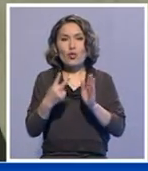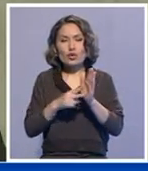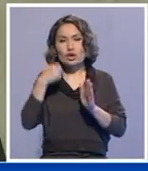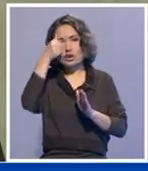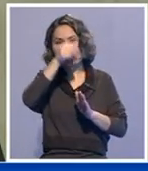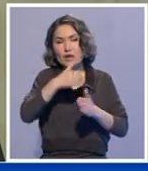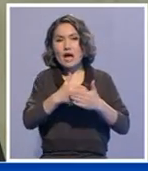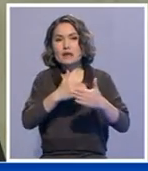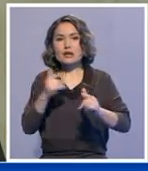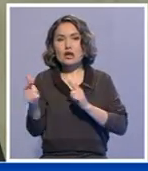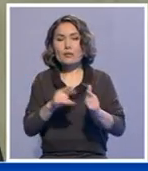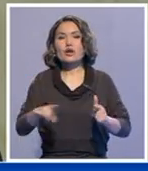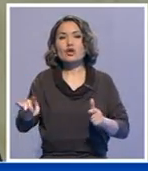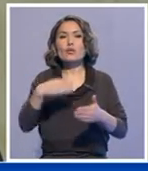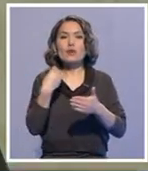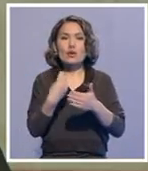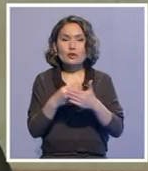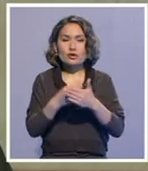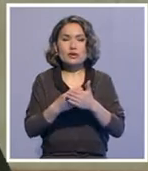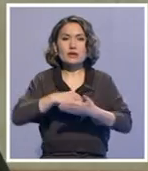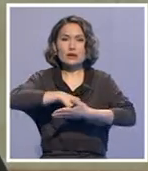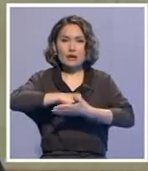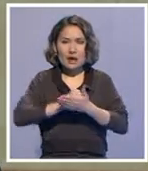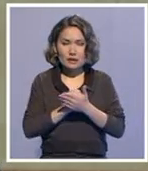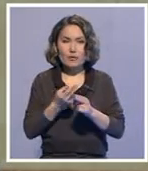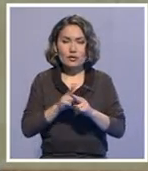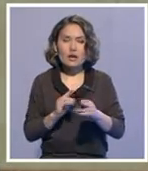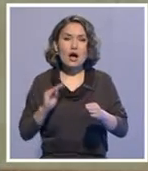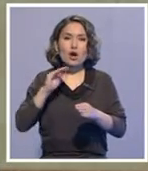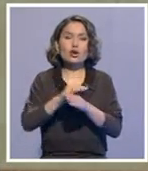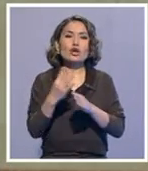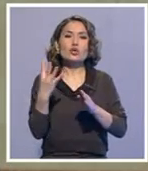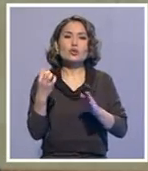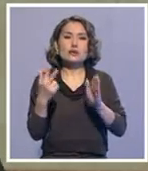республикалық бюджеттің жобасының ішіне сол жерге кіргізіп, енгізіп, соны шығарамыз.